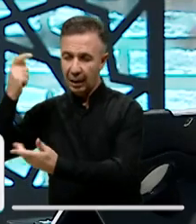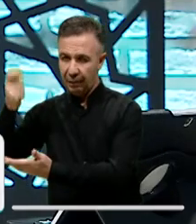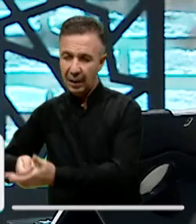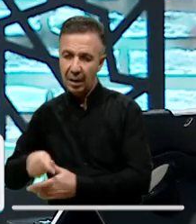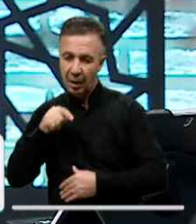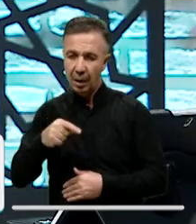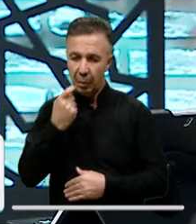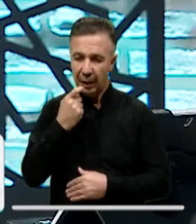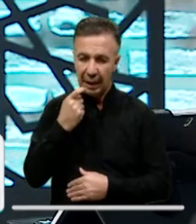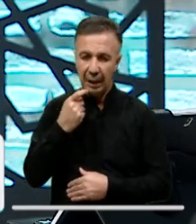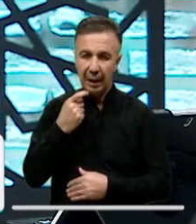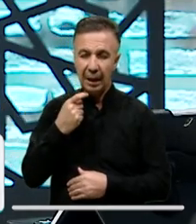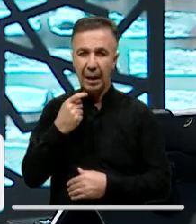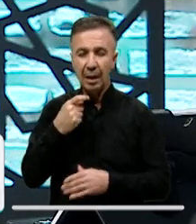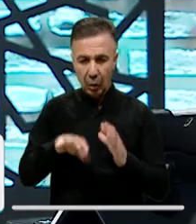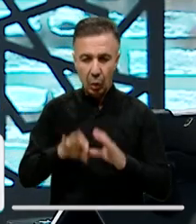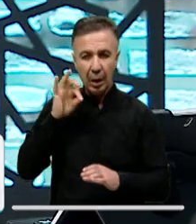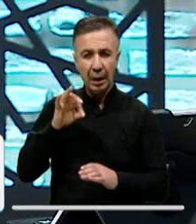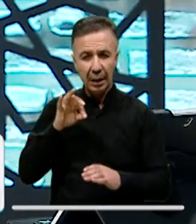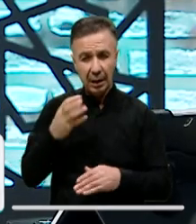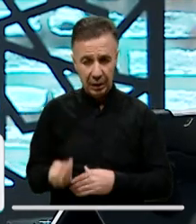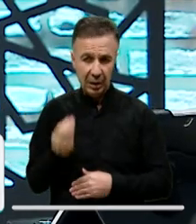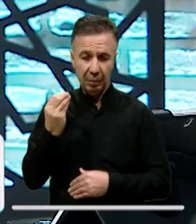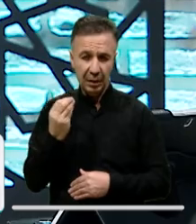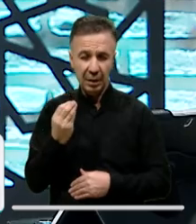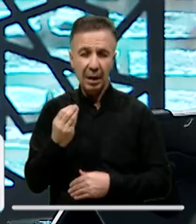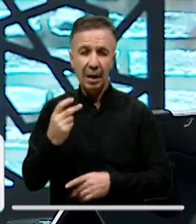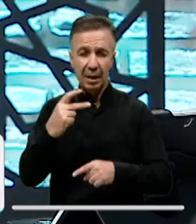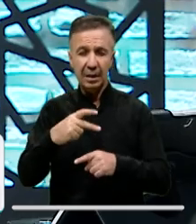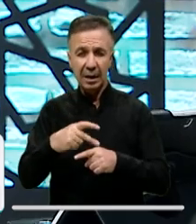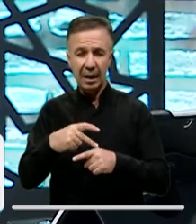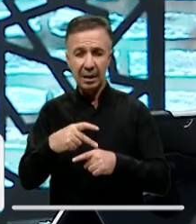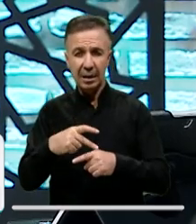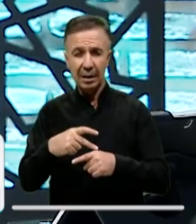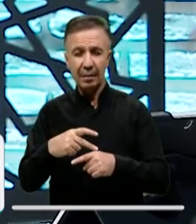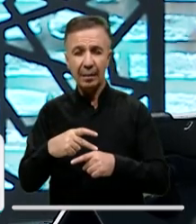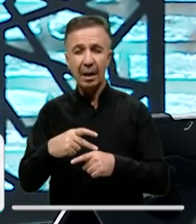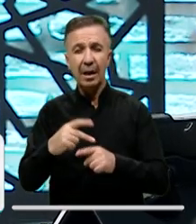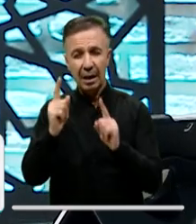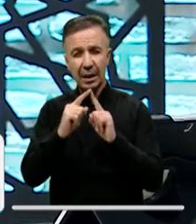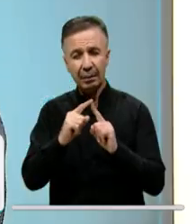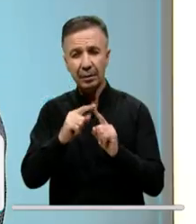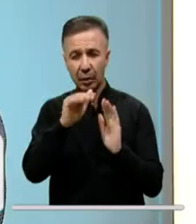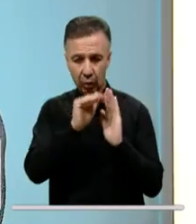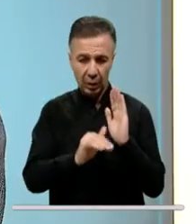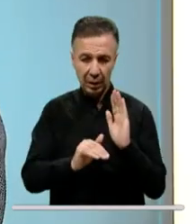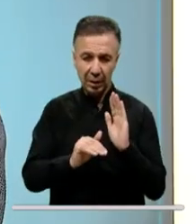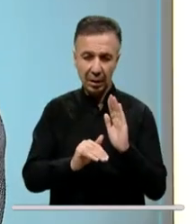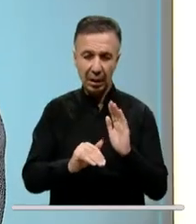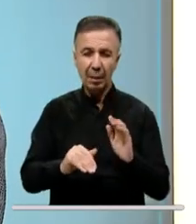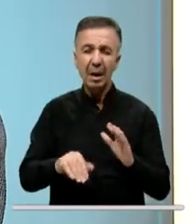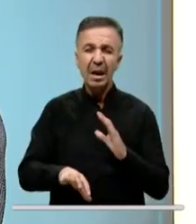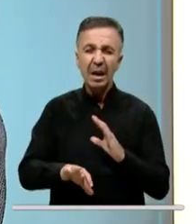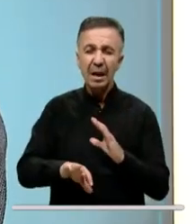gördüyse o parayı zekat hesaplamasından düşecek. Evet. Ama henüz ismi kurada çıkmadıysa zekatını verecekler. Evet,